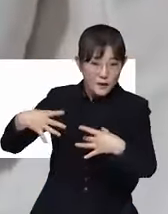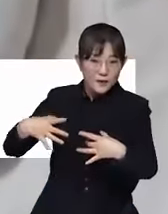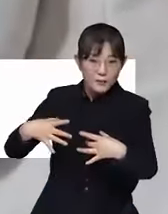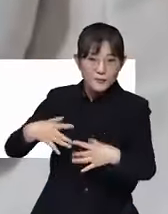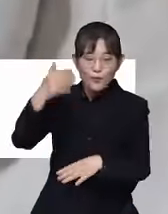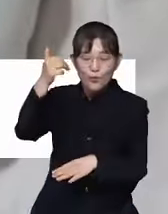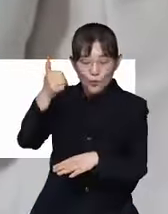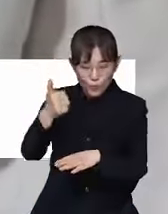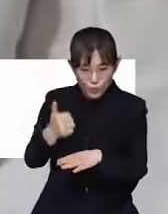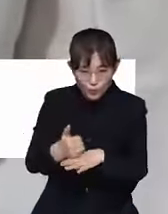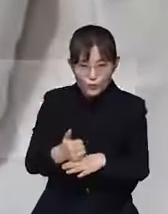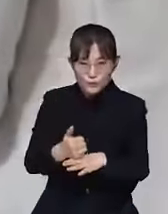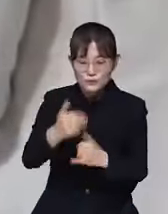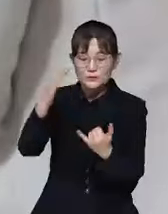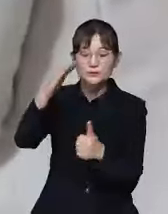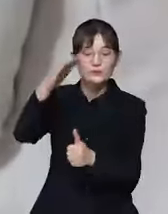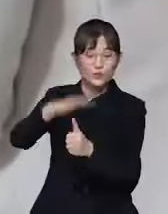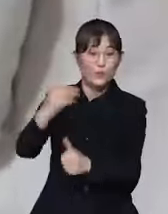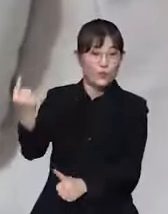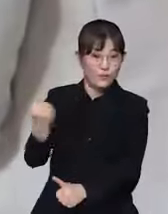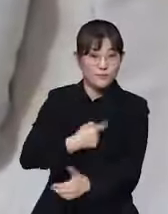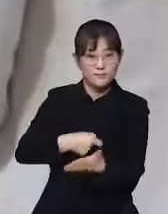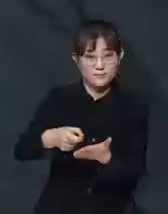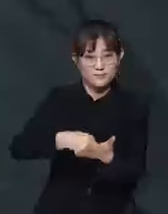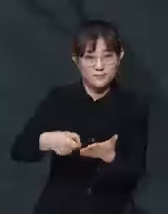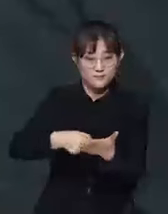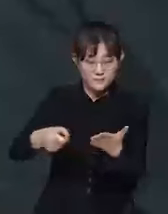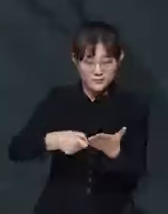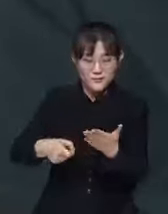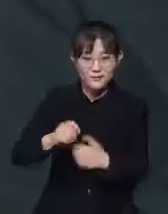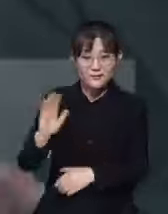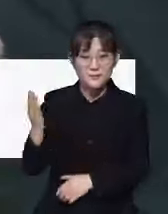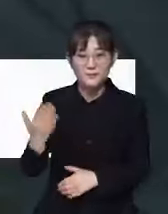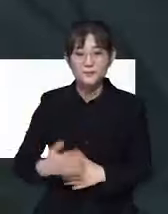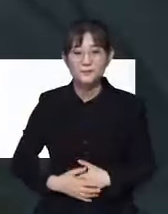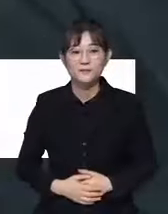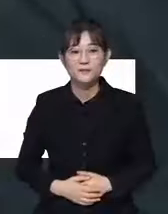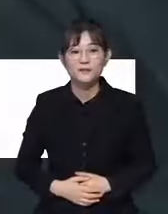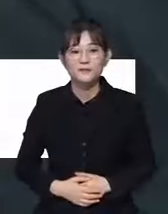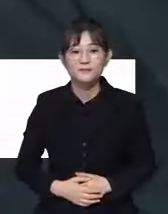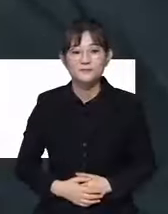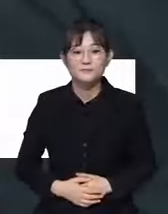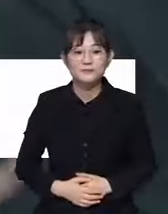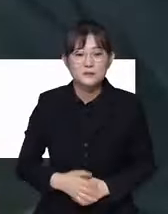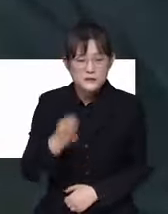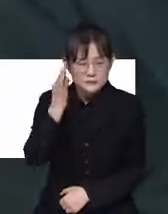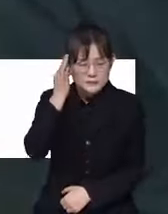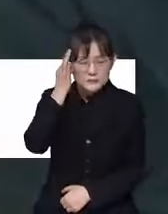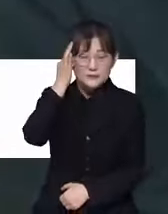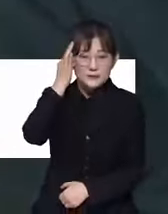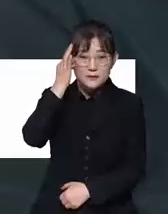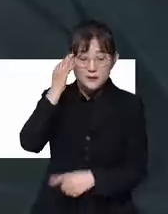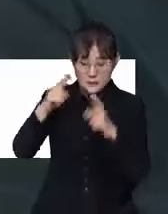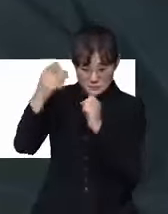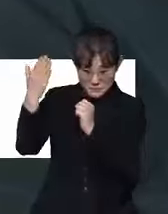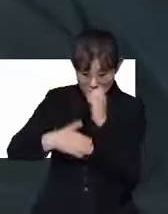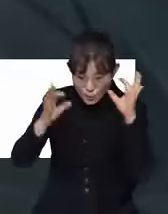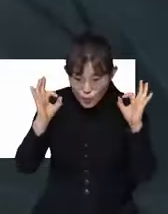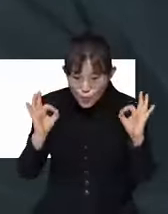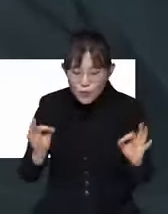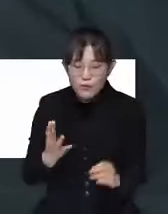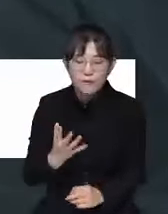작품을 쓰게 만든 거 같다고 설상 없 들을 보고 충격을